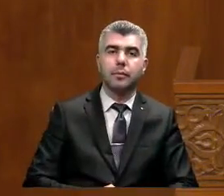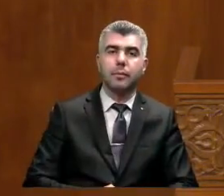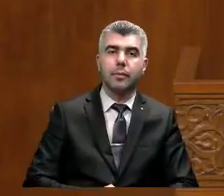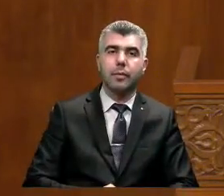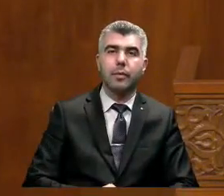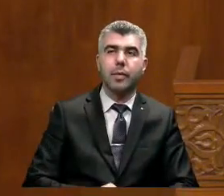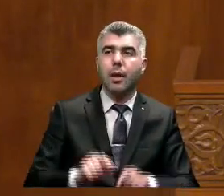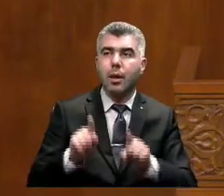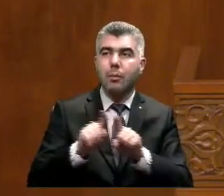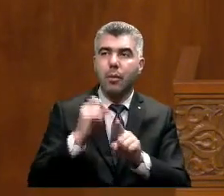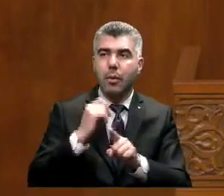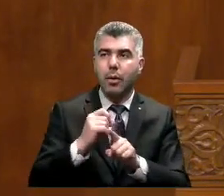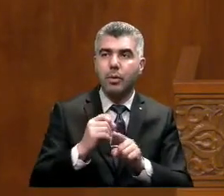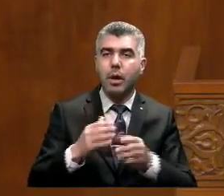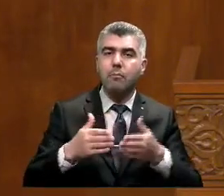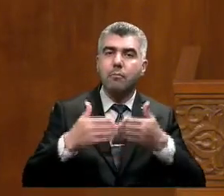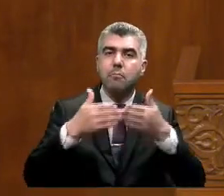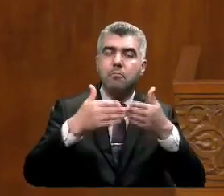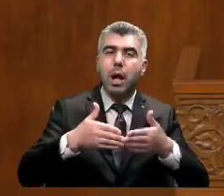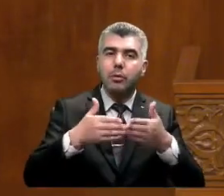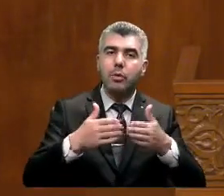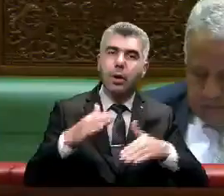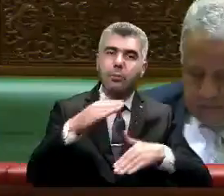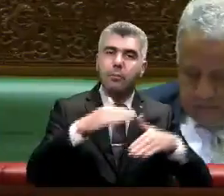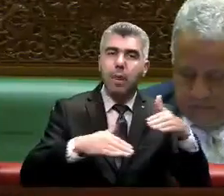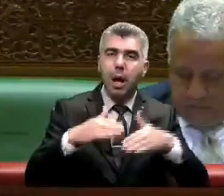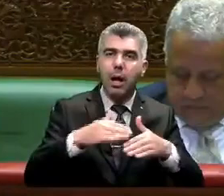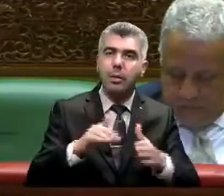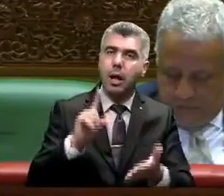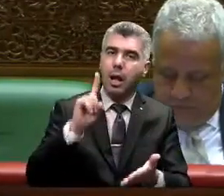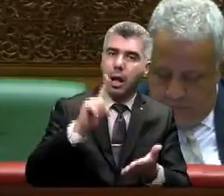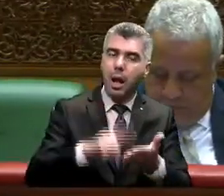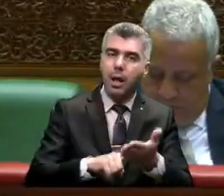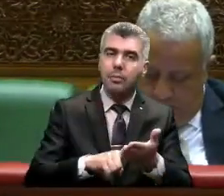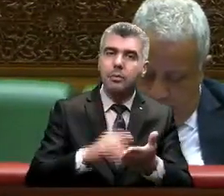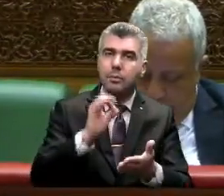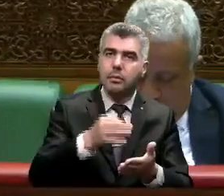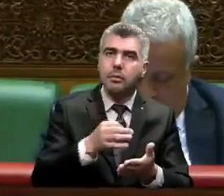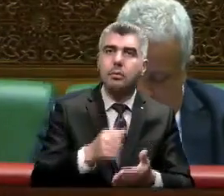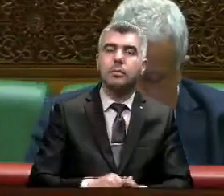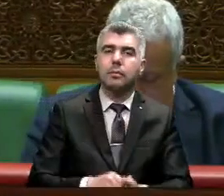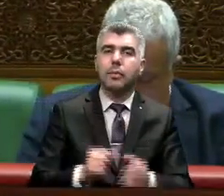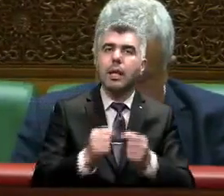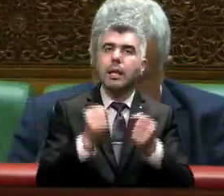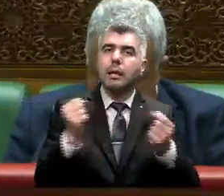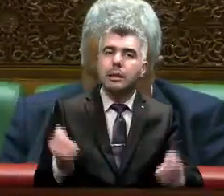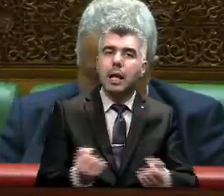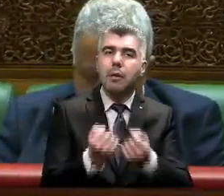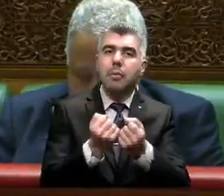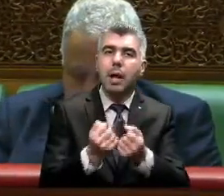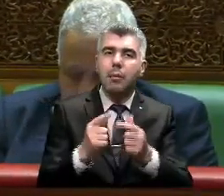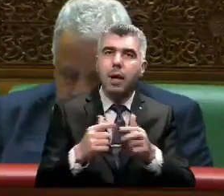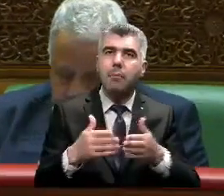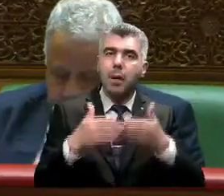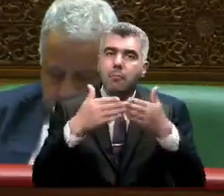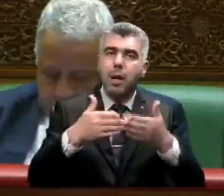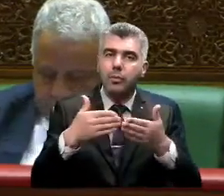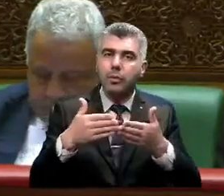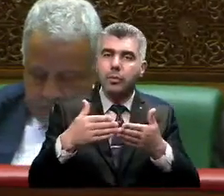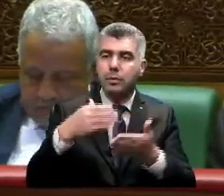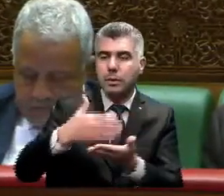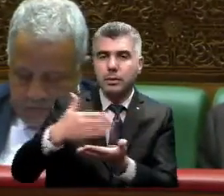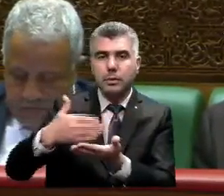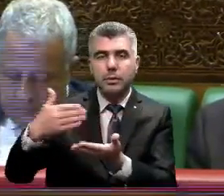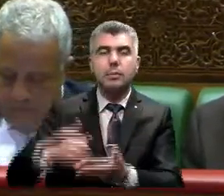ويرتبط قطاع النقل البحري ارتباطاً وطيداً وقوياً بتنمية قطاع الموانئ، حيث